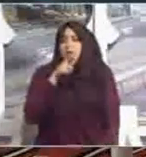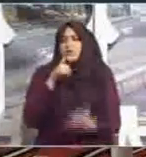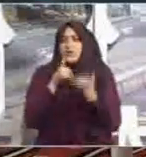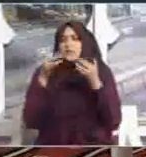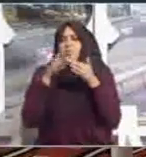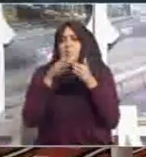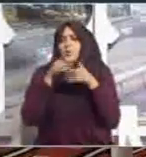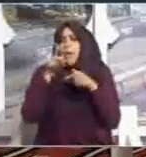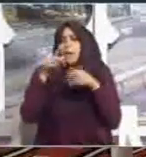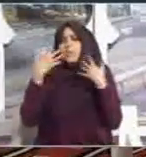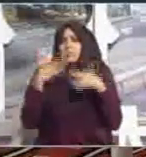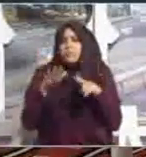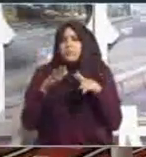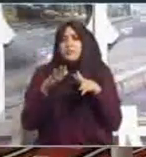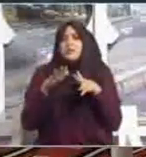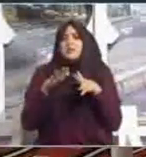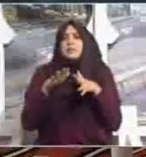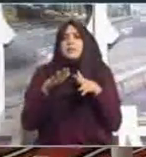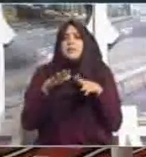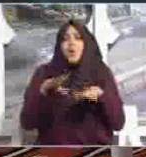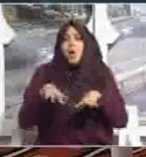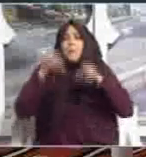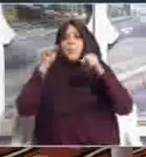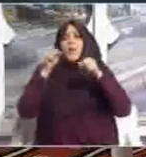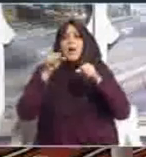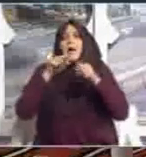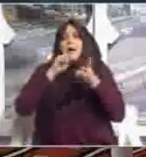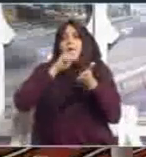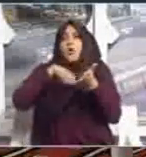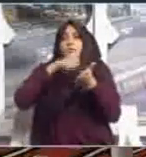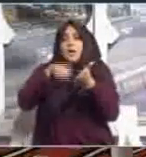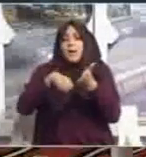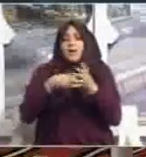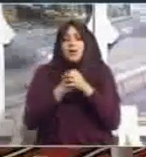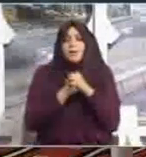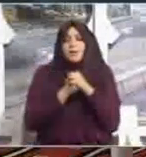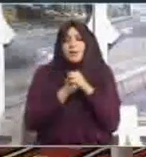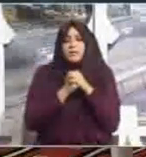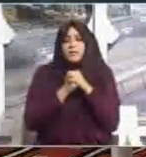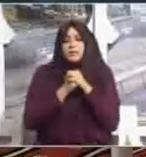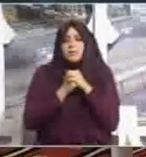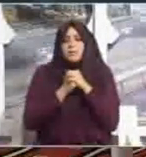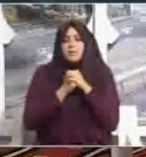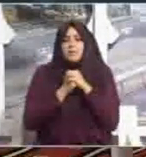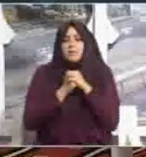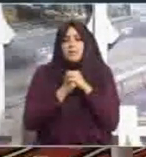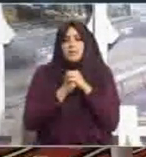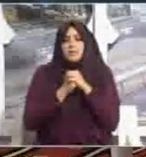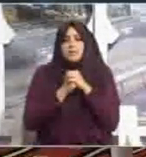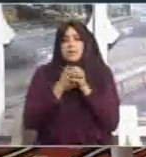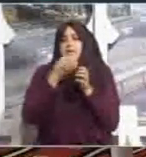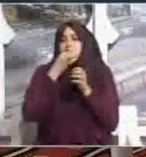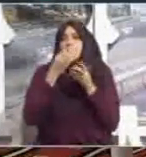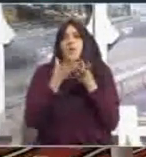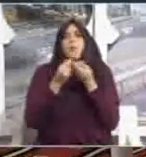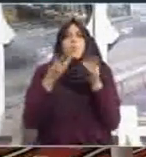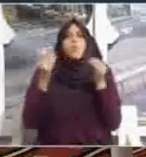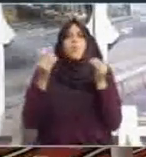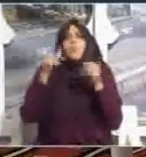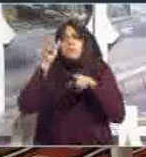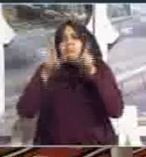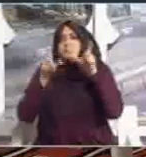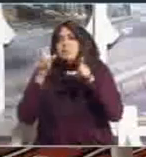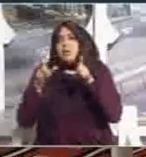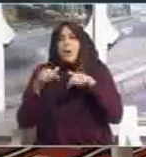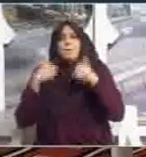هذا؟ أنا على أساس أنك تخدمي خديتي شهادة بالله، على أساس إنما هم الآلاف اللي كيفي في نفس المؤسسة وما عندهمش